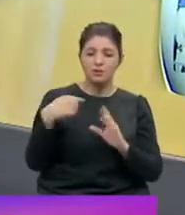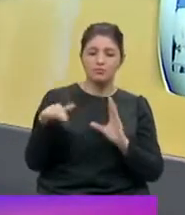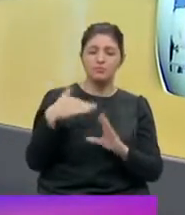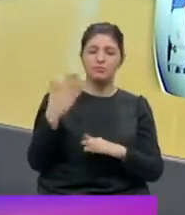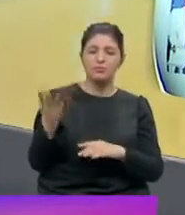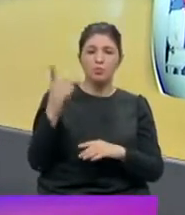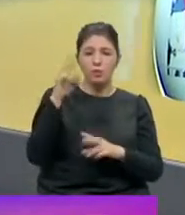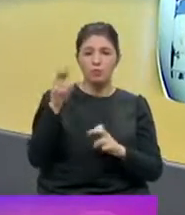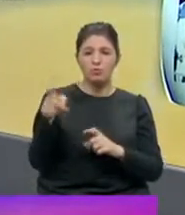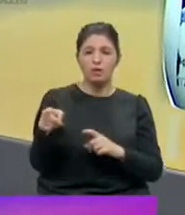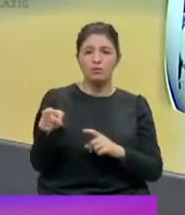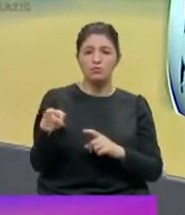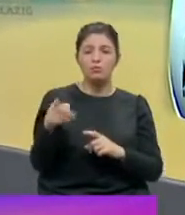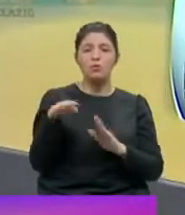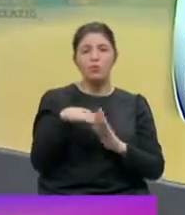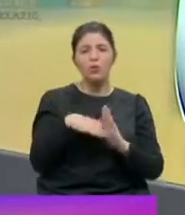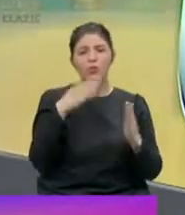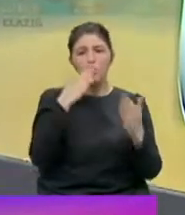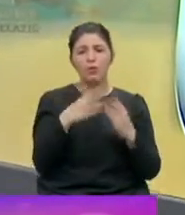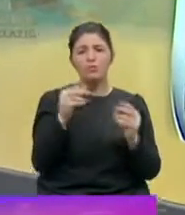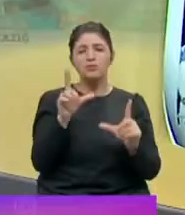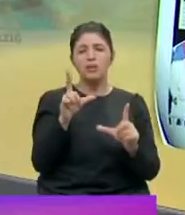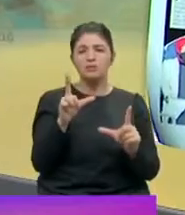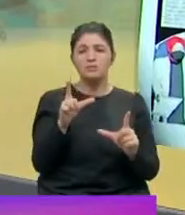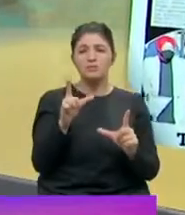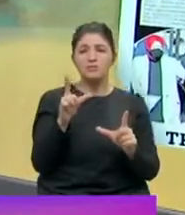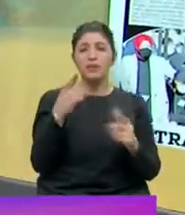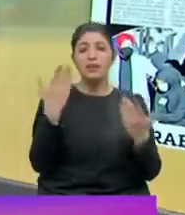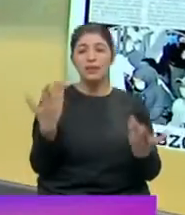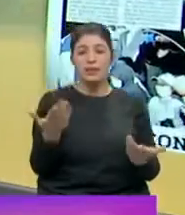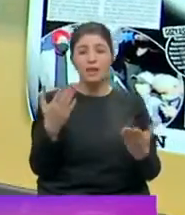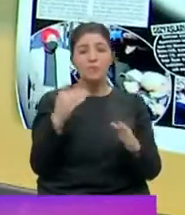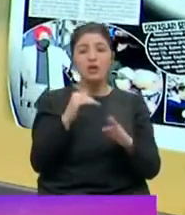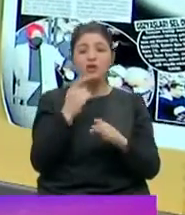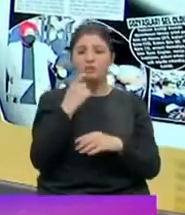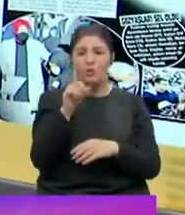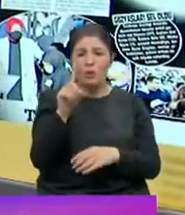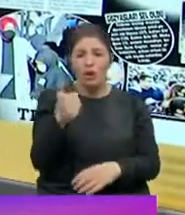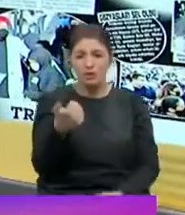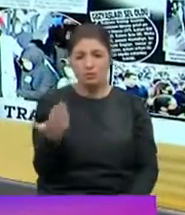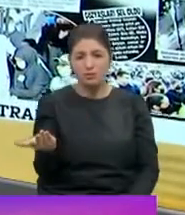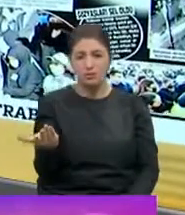konuda. Kurallara uymamız gerekiyor. Nitekim yaşı 16.